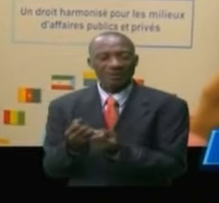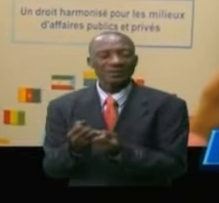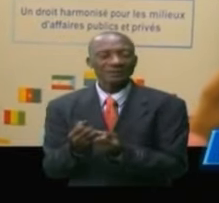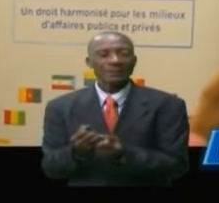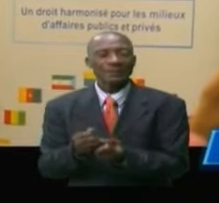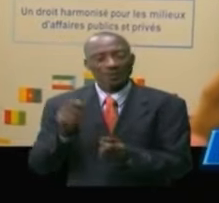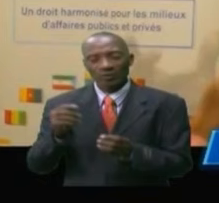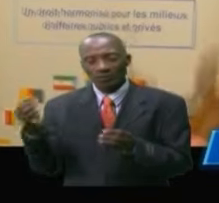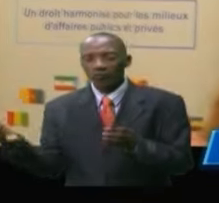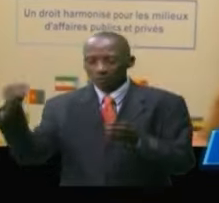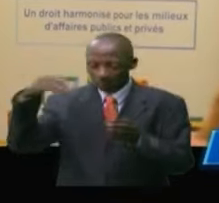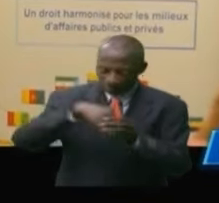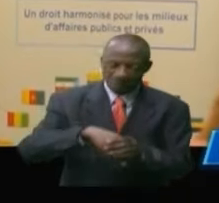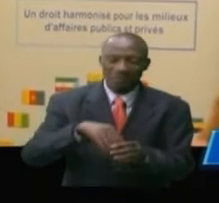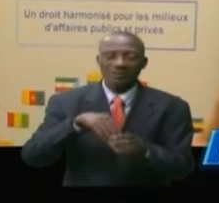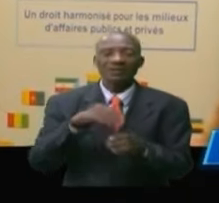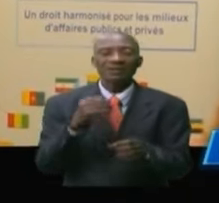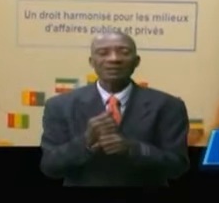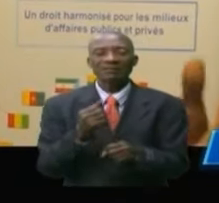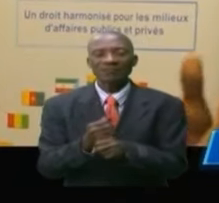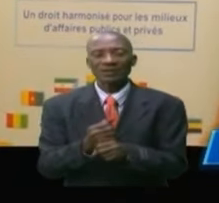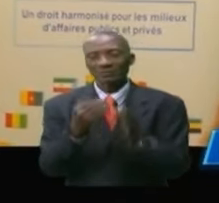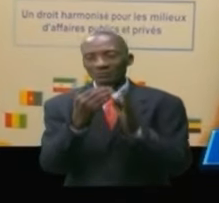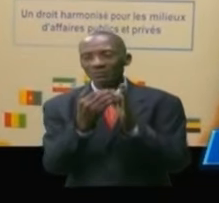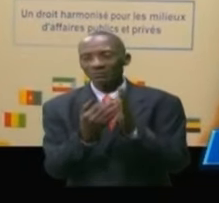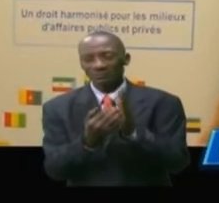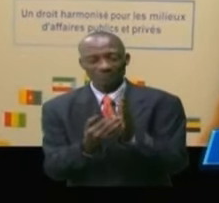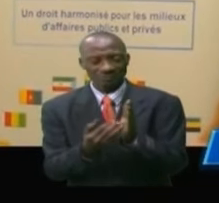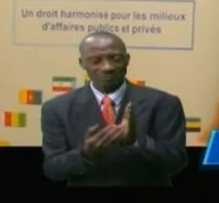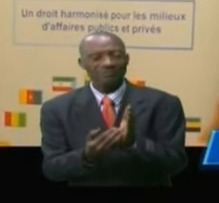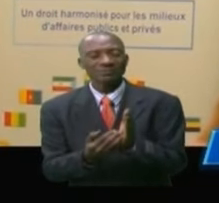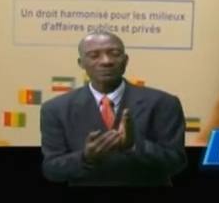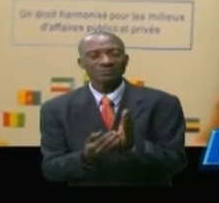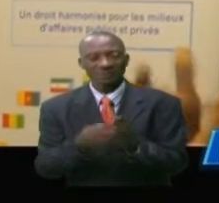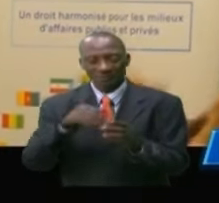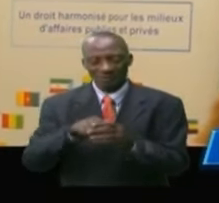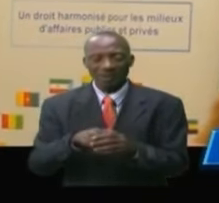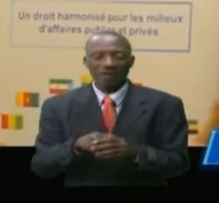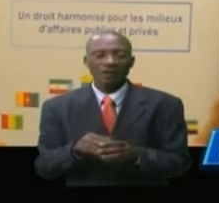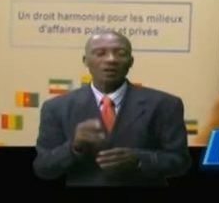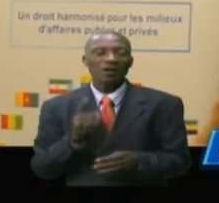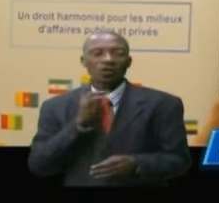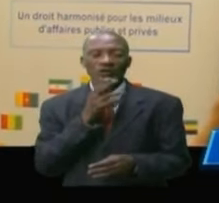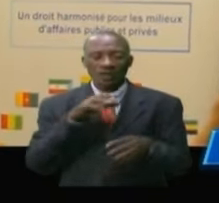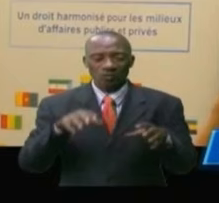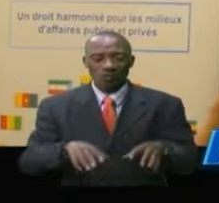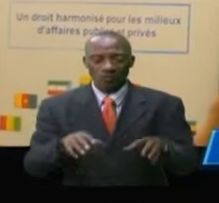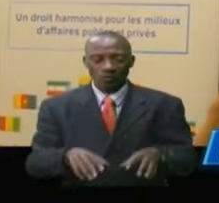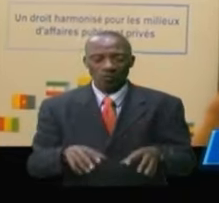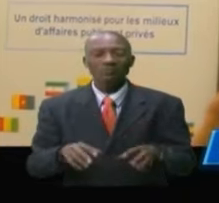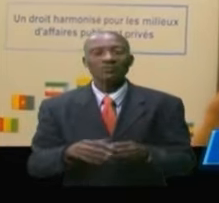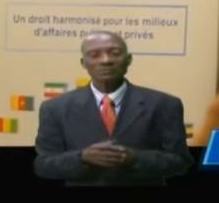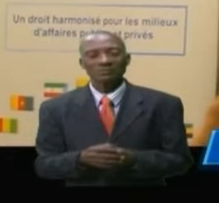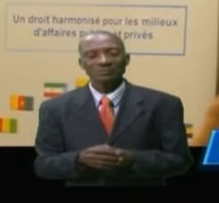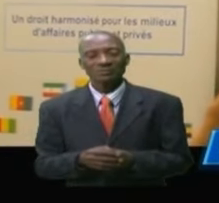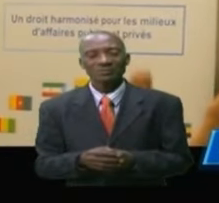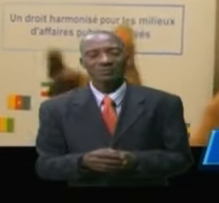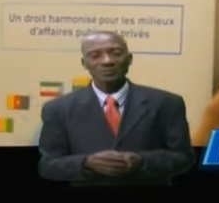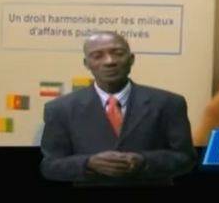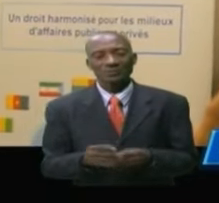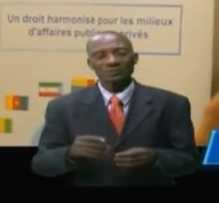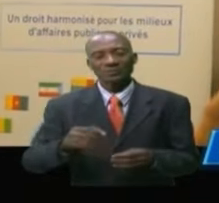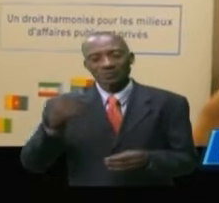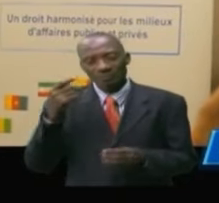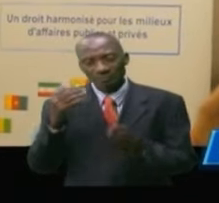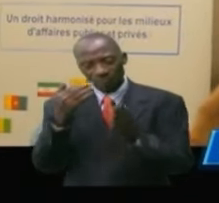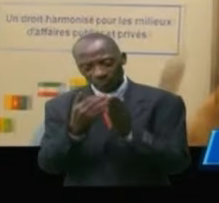souscrire à ces travaux-là. Les inscriptions se prennent sur place au Fleuve Congo Hôtel D'autres aussi peuvent passer au siège du Conseil de l'Ordre pour se